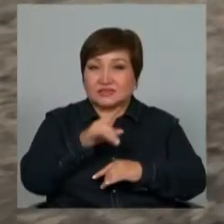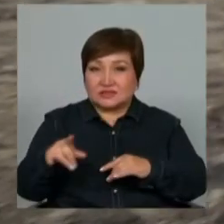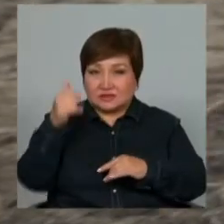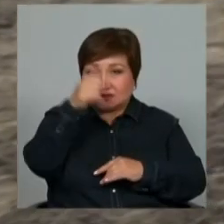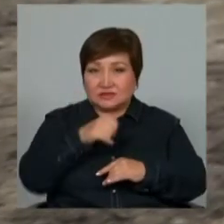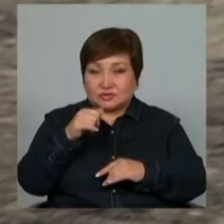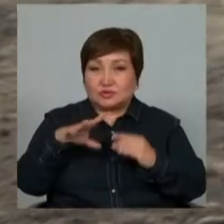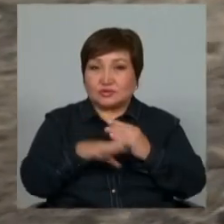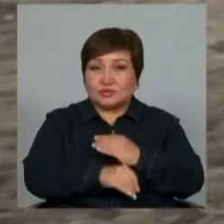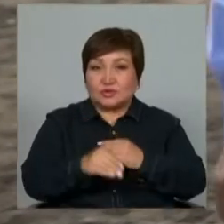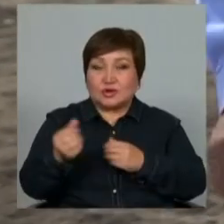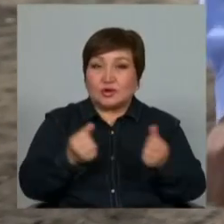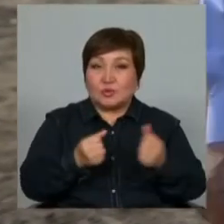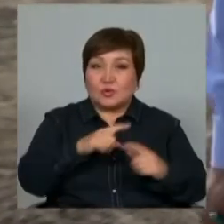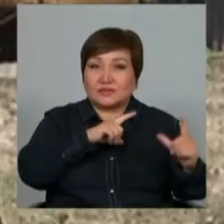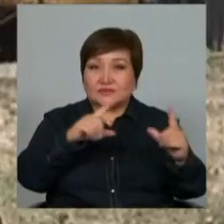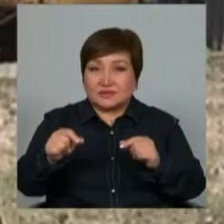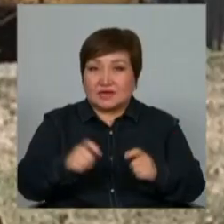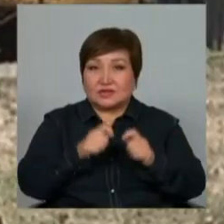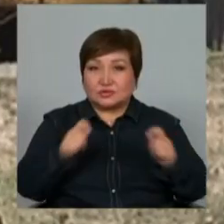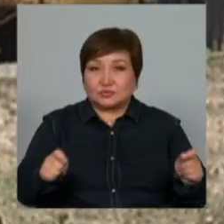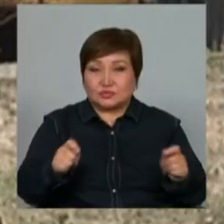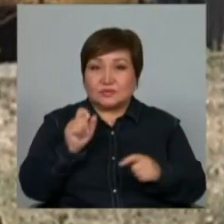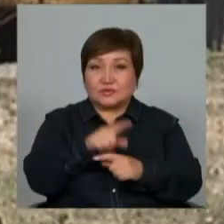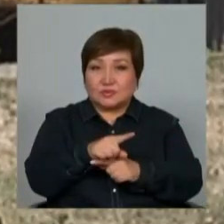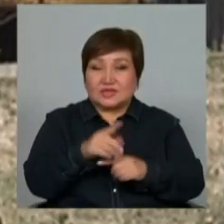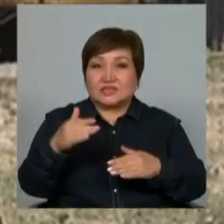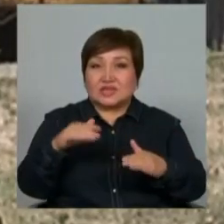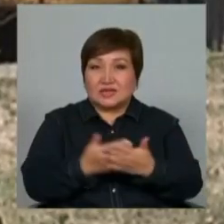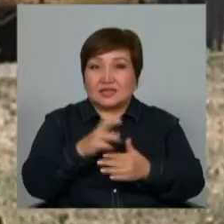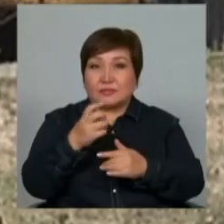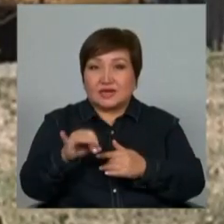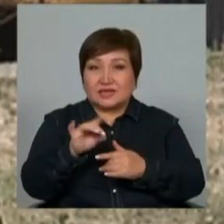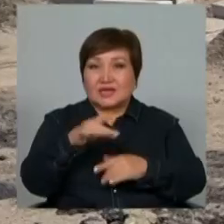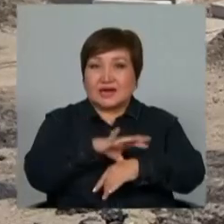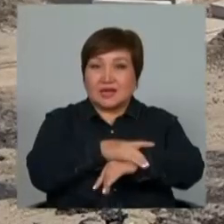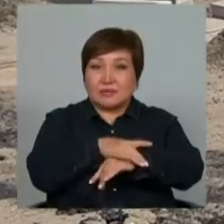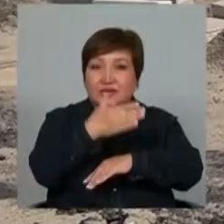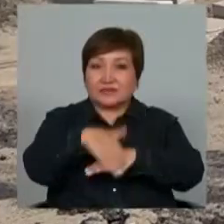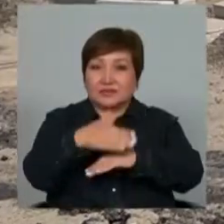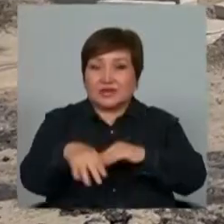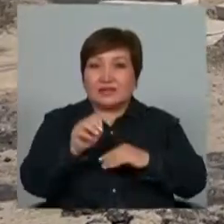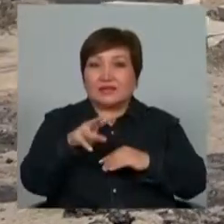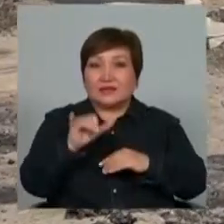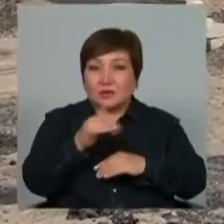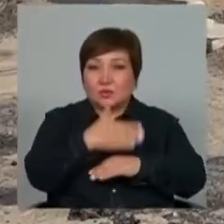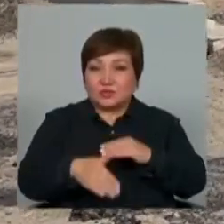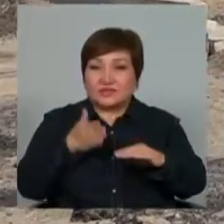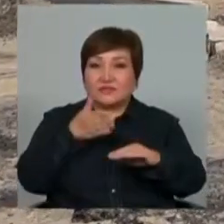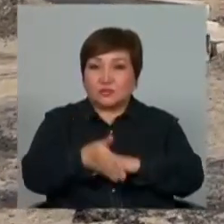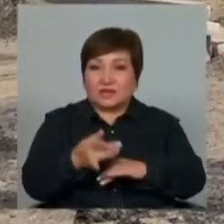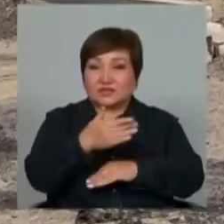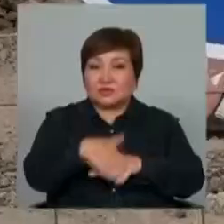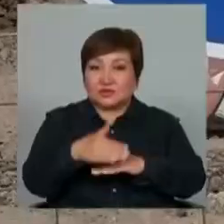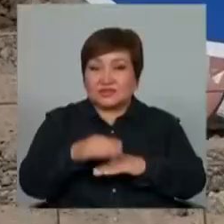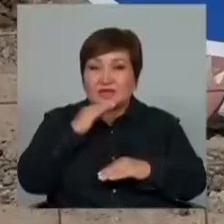даңғылда көлік қозғалысын ашуды тапсырып отыр. Жаңарған Абай даңғылы Райымбек даңғылымен түйісіп, Алатау көшесіне шығады. Қазір бұл көшеде